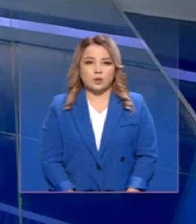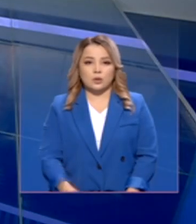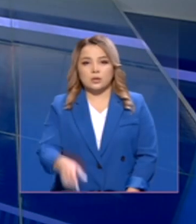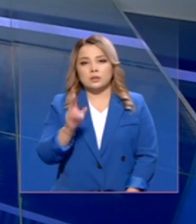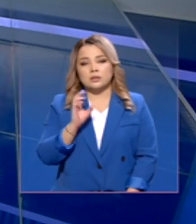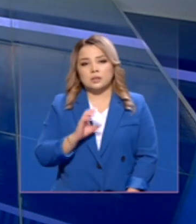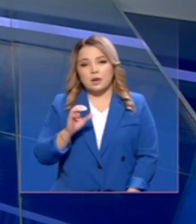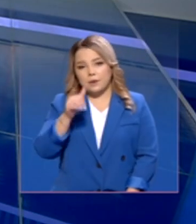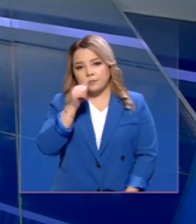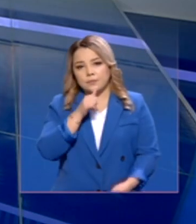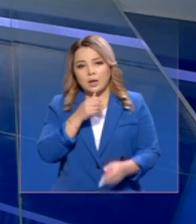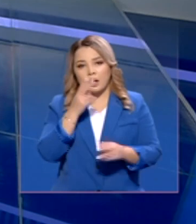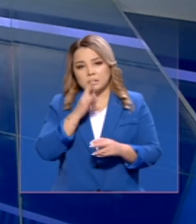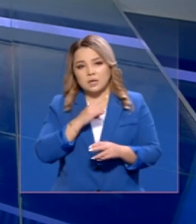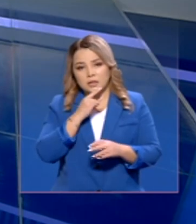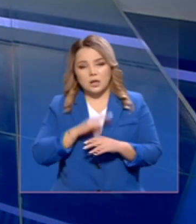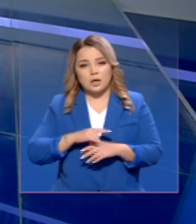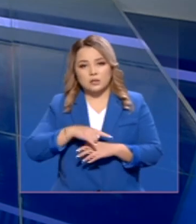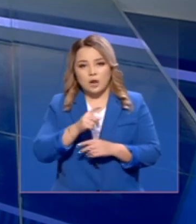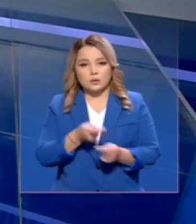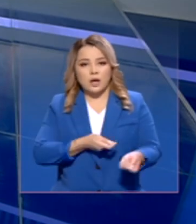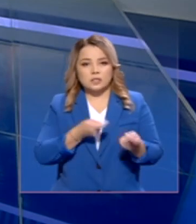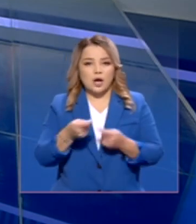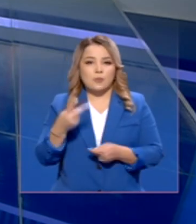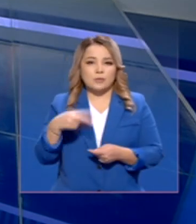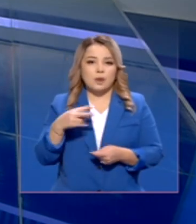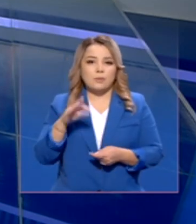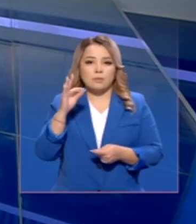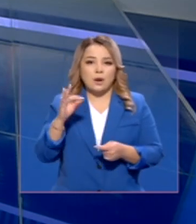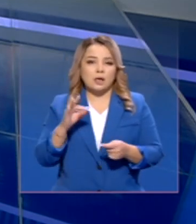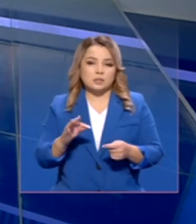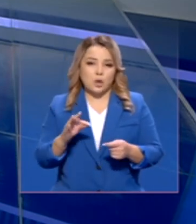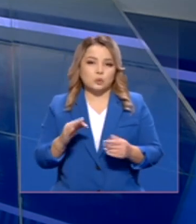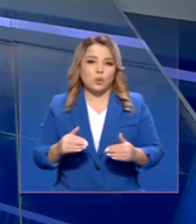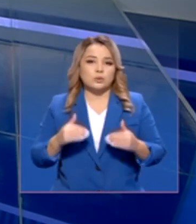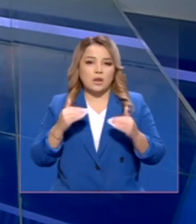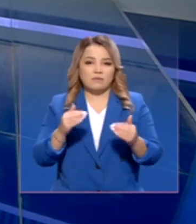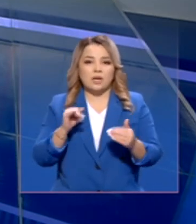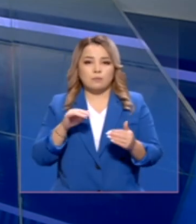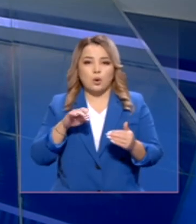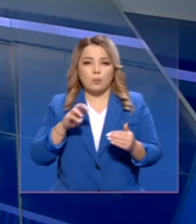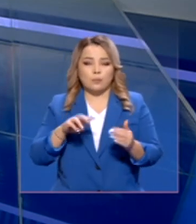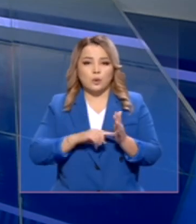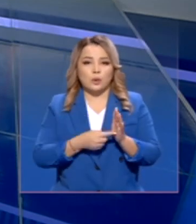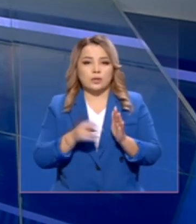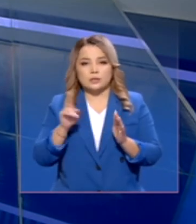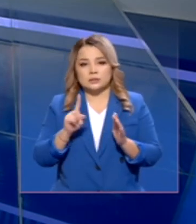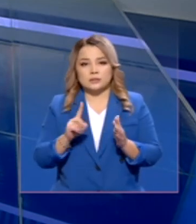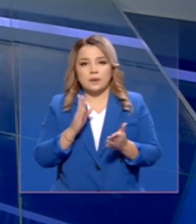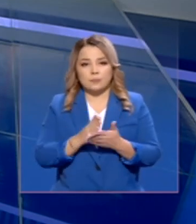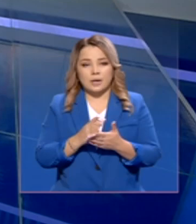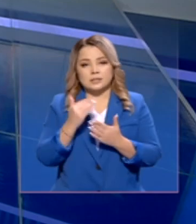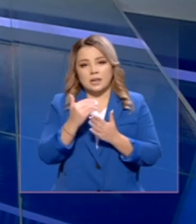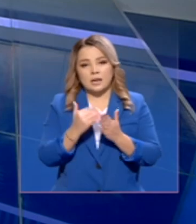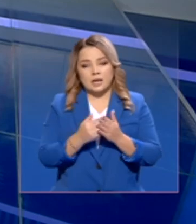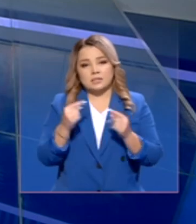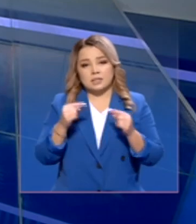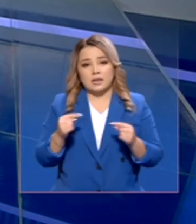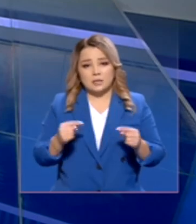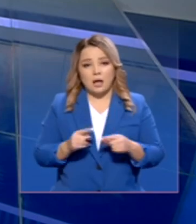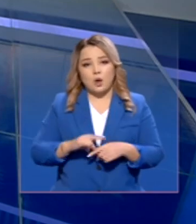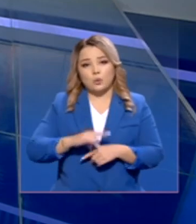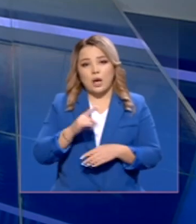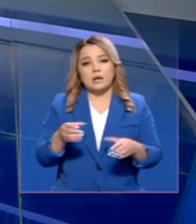Қыркүйек айында Қазақстанда әуе тасымалының құны 20% өскен. Finprom.kz статистикасына сәйкес,